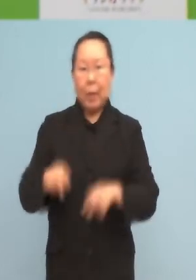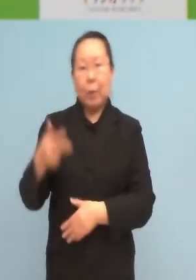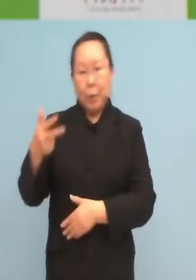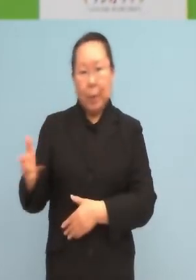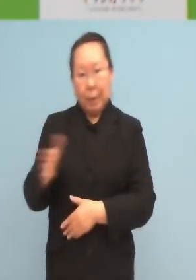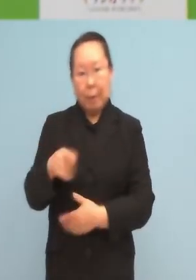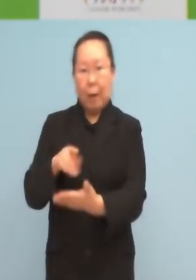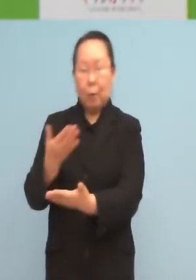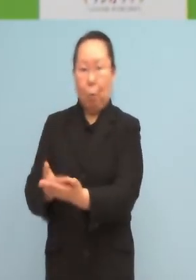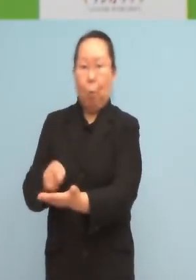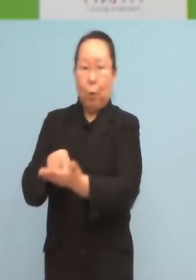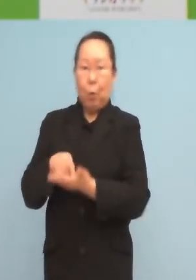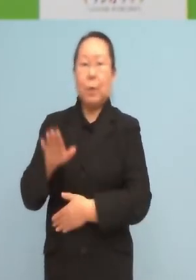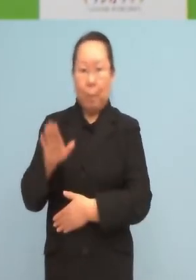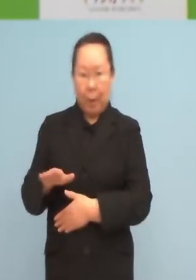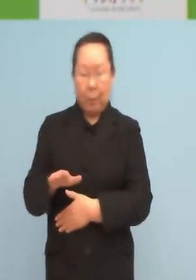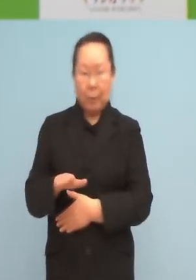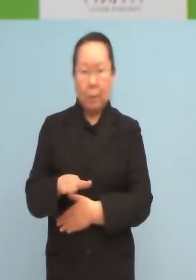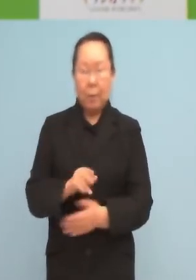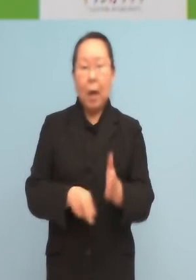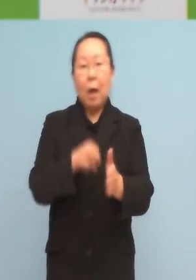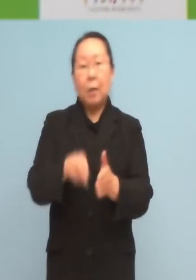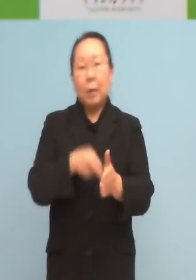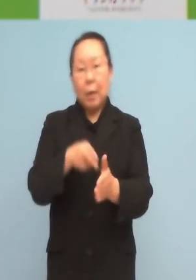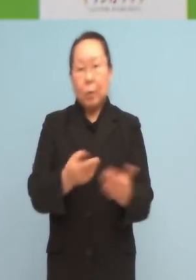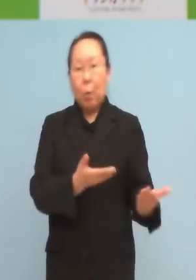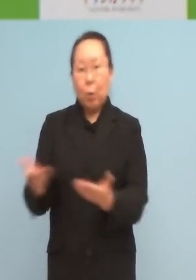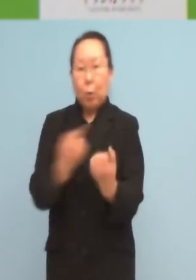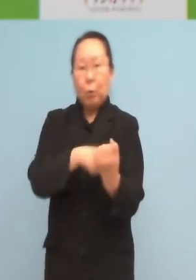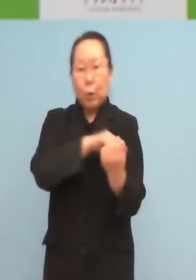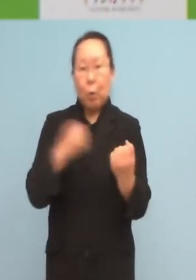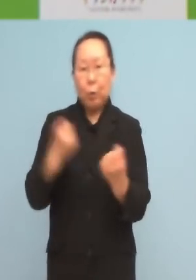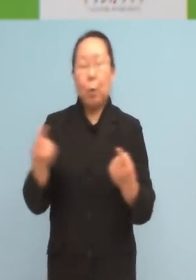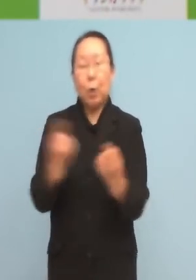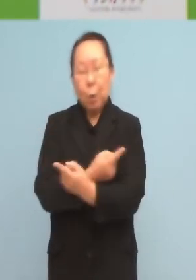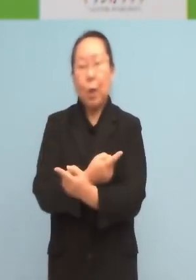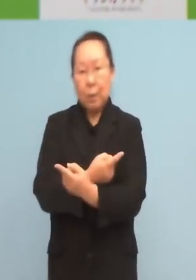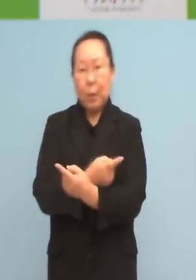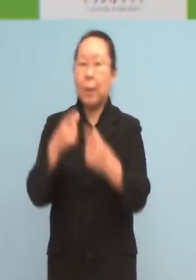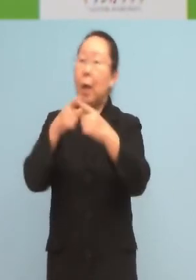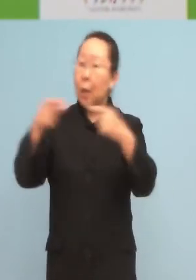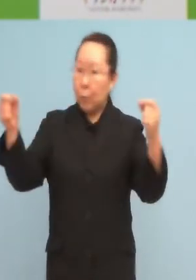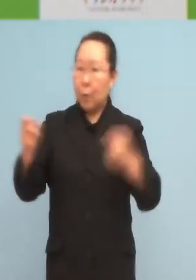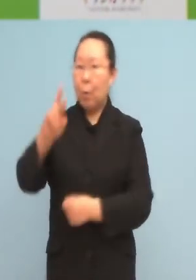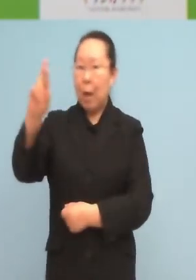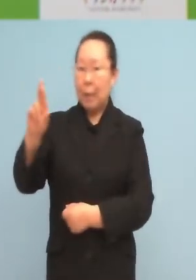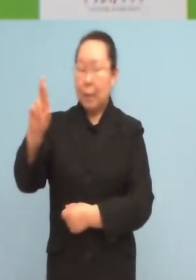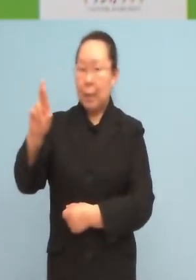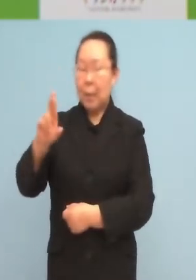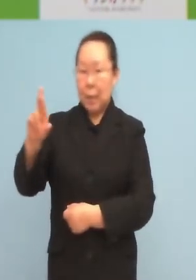請もございましたので、鉄道輸送力の強化に向けて国や JR 北海道に働きかけを行ってい